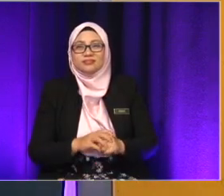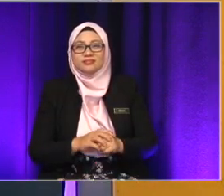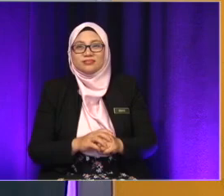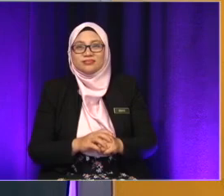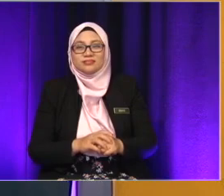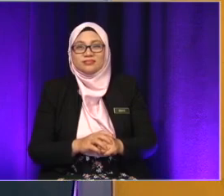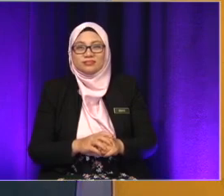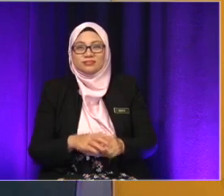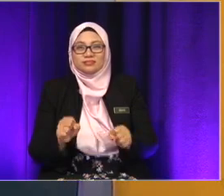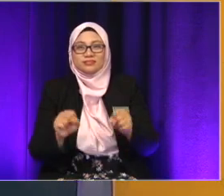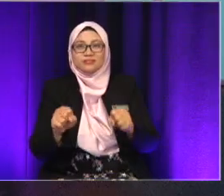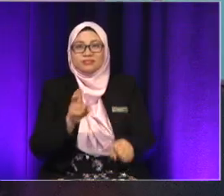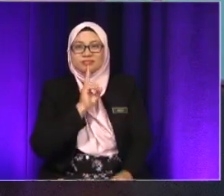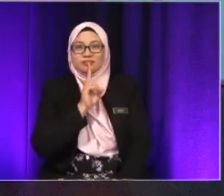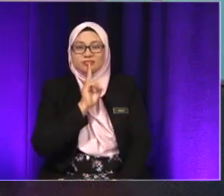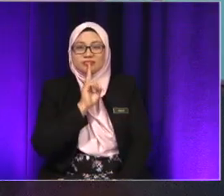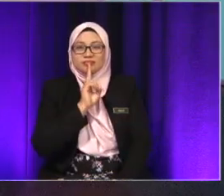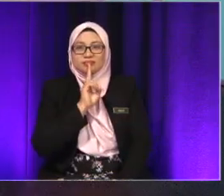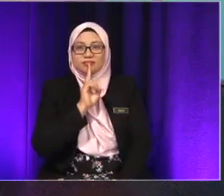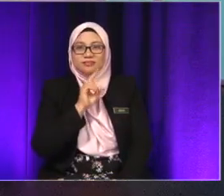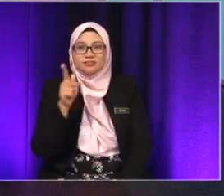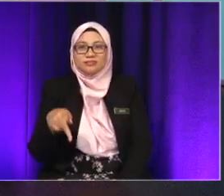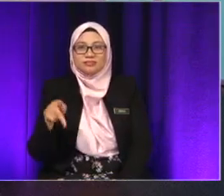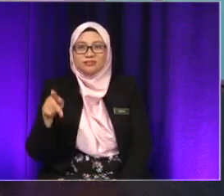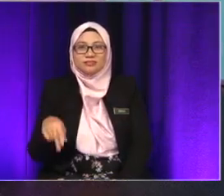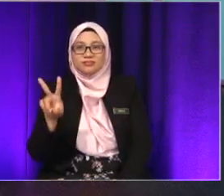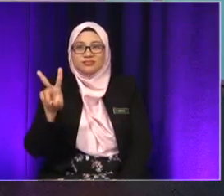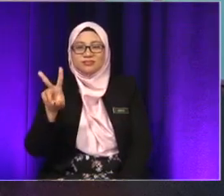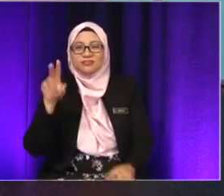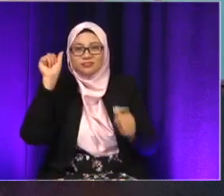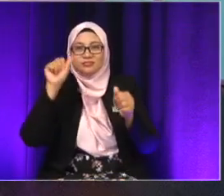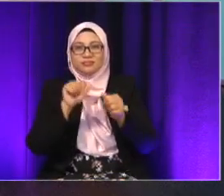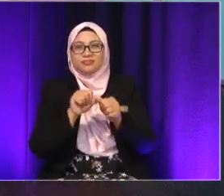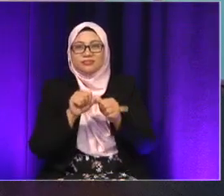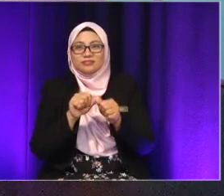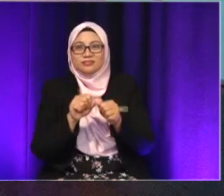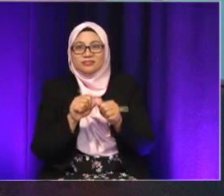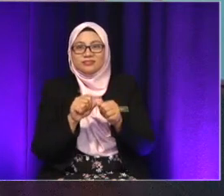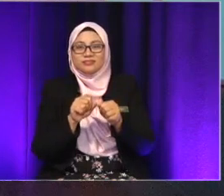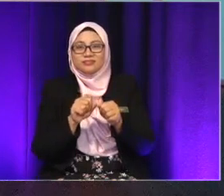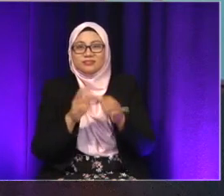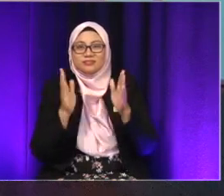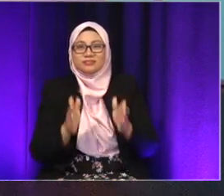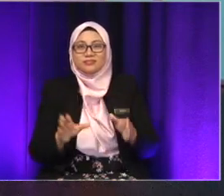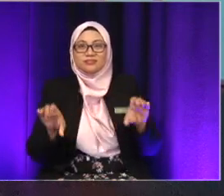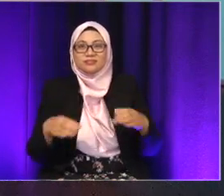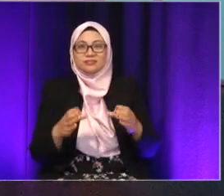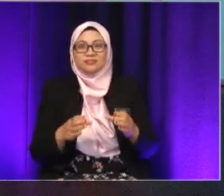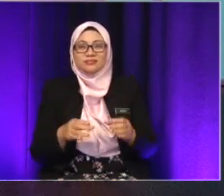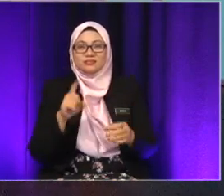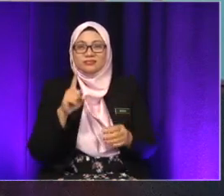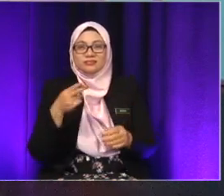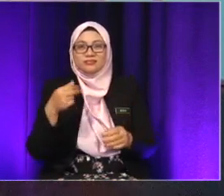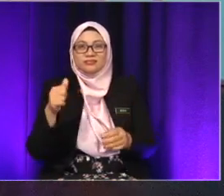hidrolik. Contoh pump yang dua hala tu kan, yang pump apa untuk fire brigade tu kan. Dua hala. Orang buat sahala, dia buat dua hala. Mana